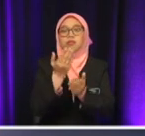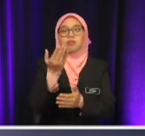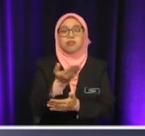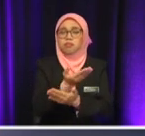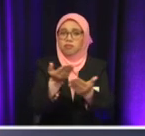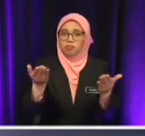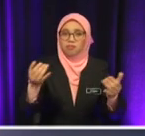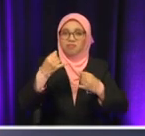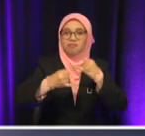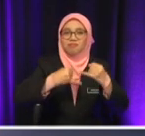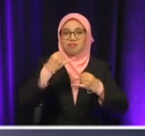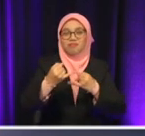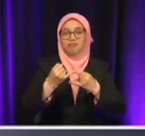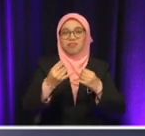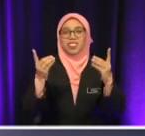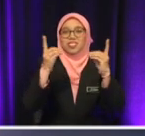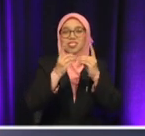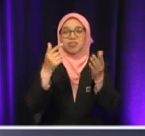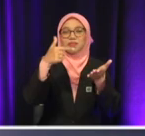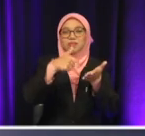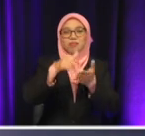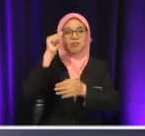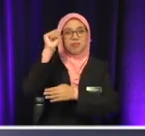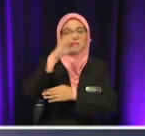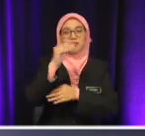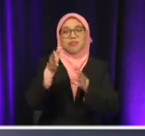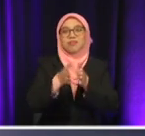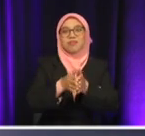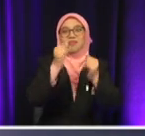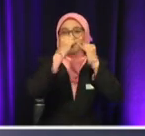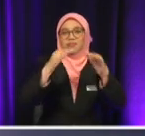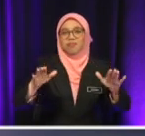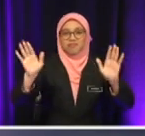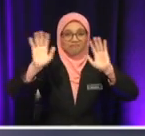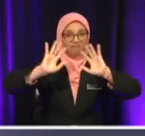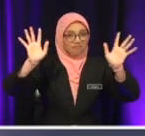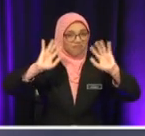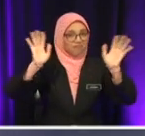SPM akan datang. Sehingga kita berjumpa lagi ya semua. Assalamualaikum dan salam sejahtera. Bye.